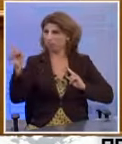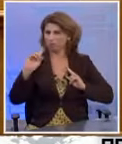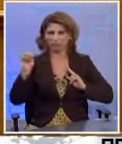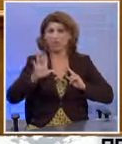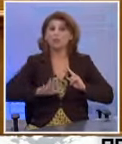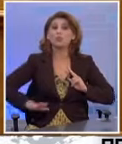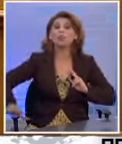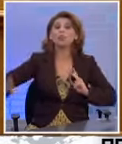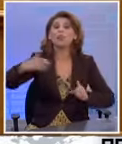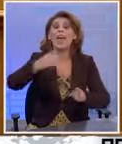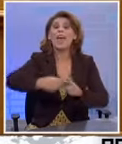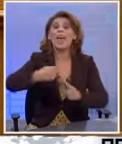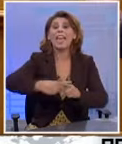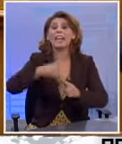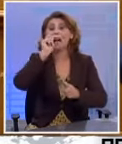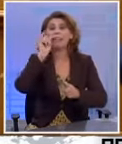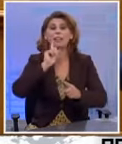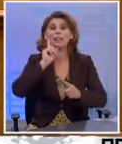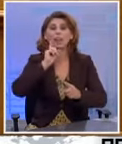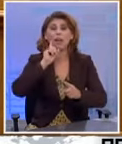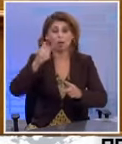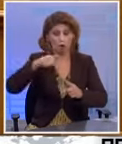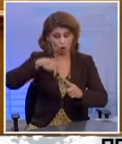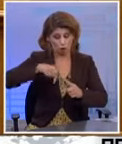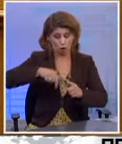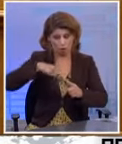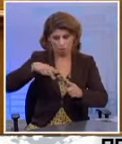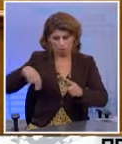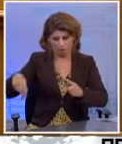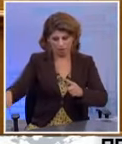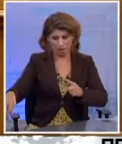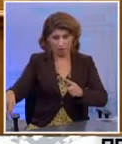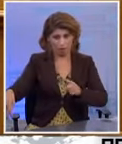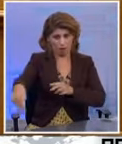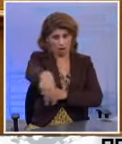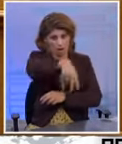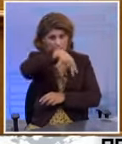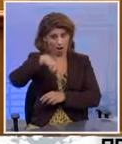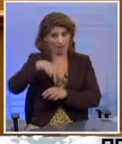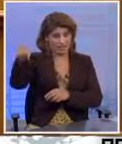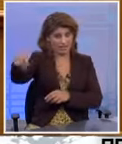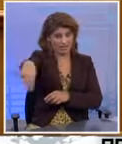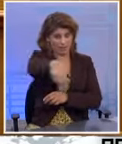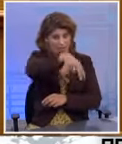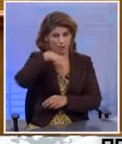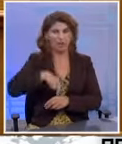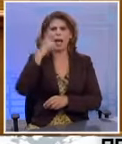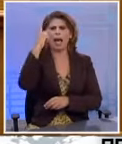λαό. Τώρα που θα κατέβω, να ανεβείτε εδώ και να μας απαντήσετε σε ένα και μόνο ερώτημα.